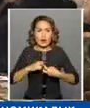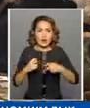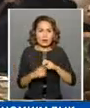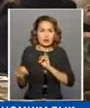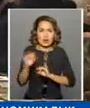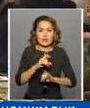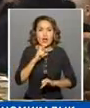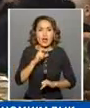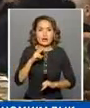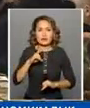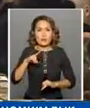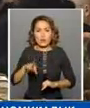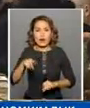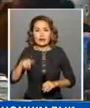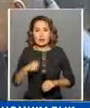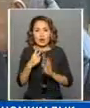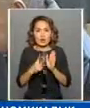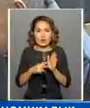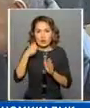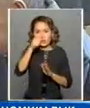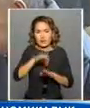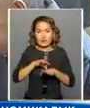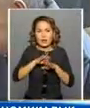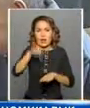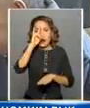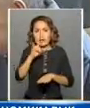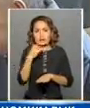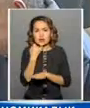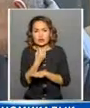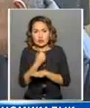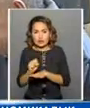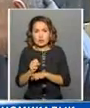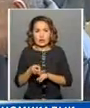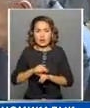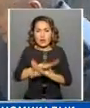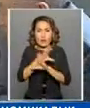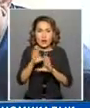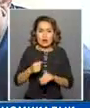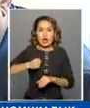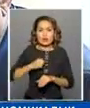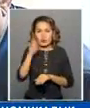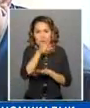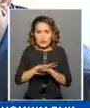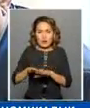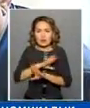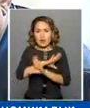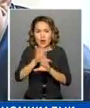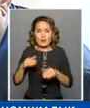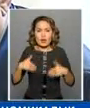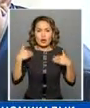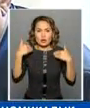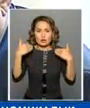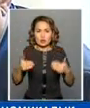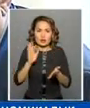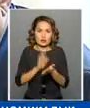тақырып Экспо 2017 көрмесі. Қазақстан жеңісін өзінің жеңісі деп білетін туыс ағайындар мерейлі мезетпен елімізді